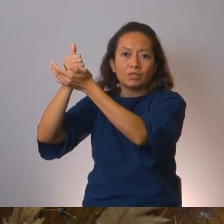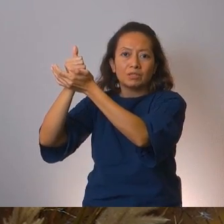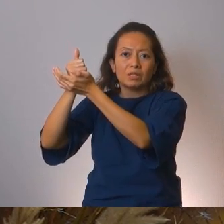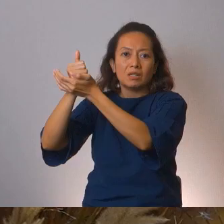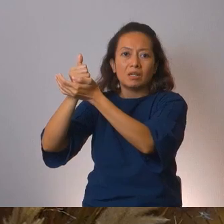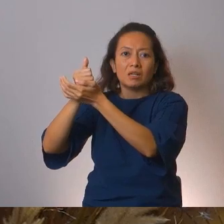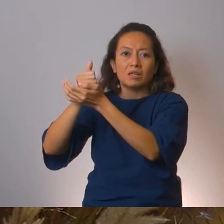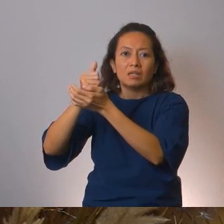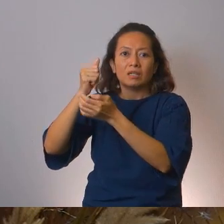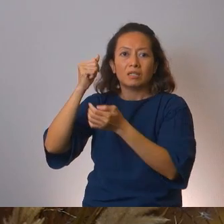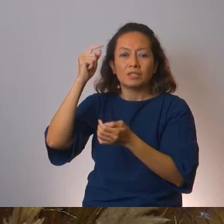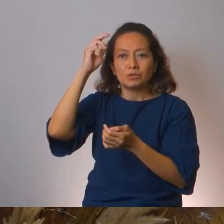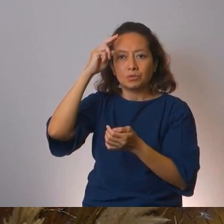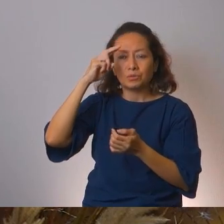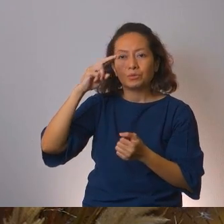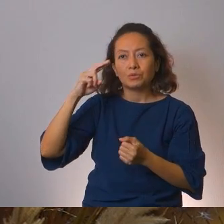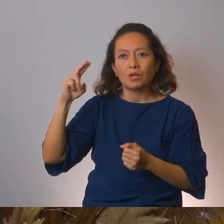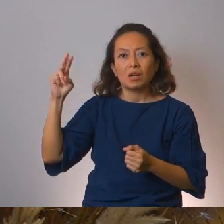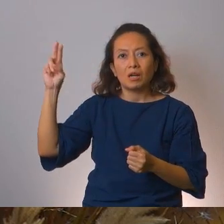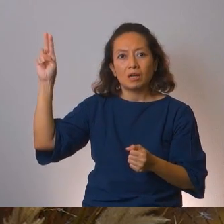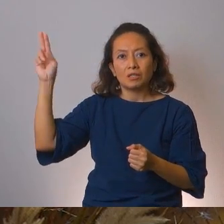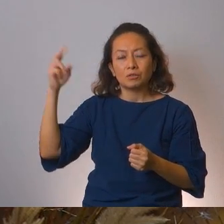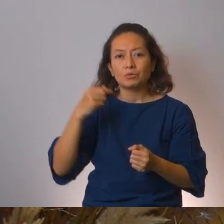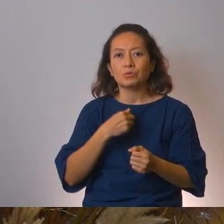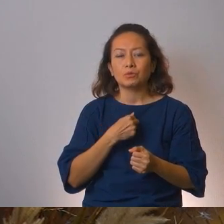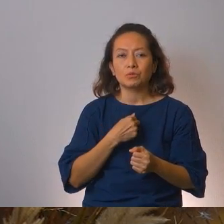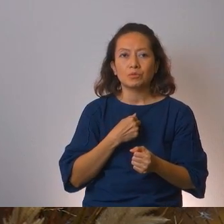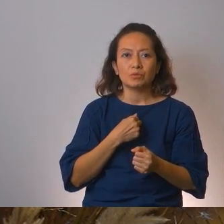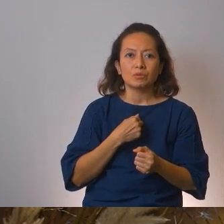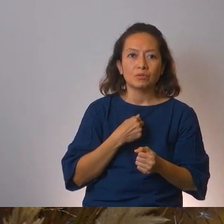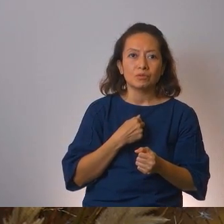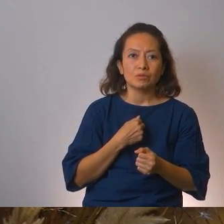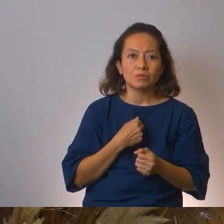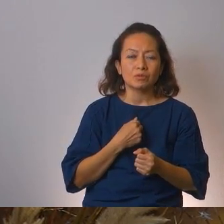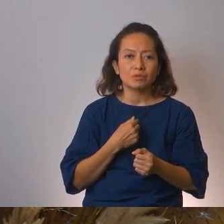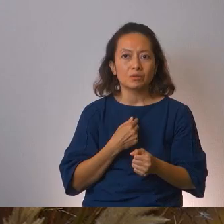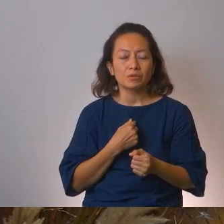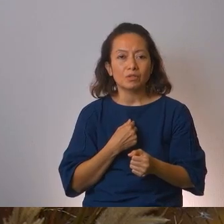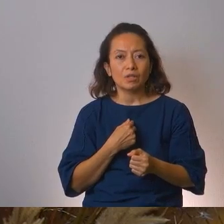Thank you.